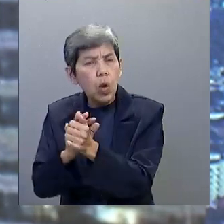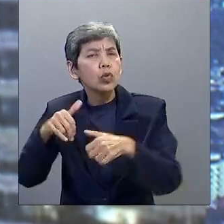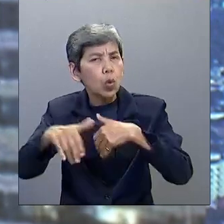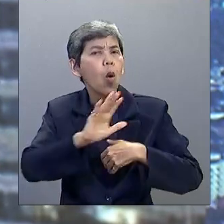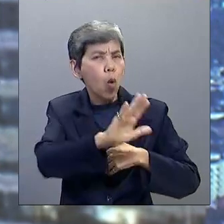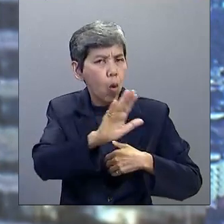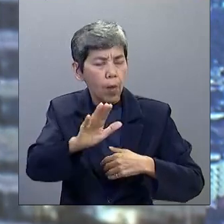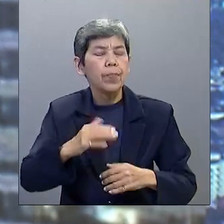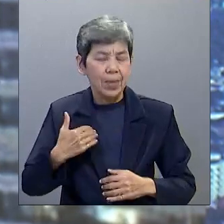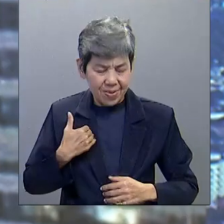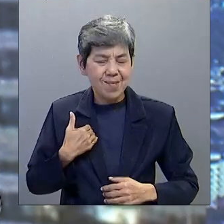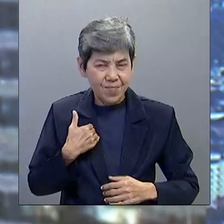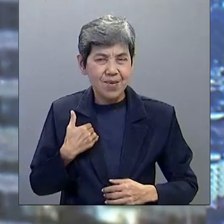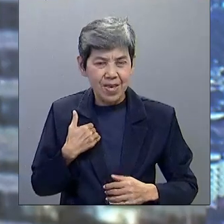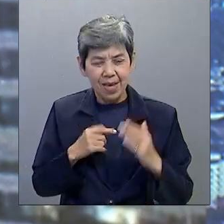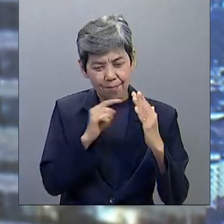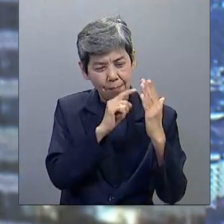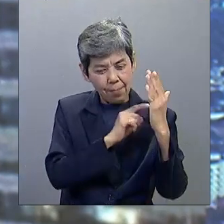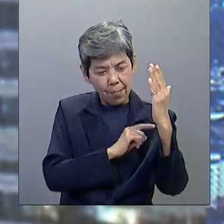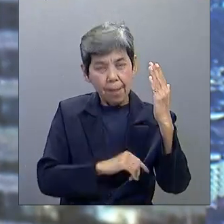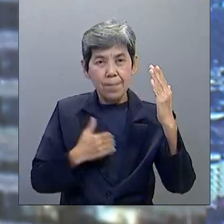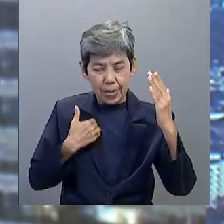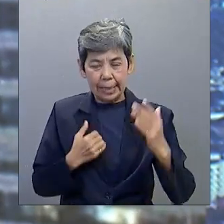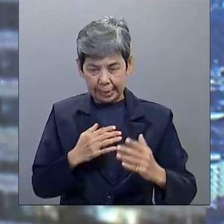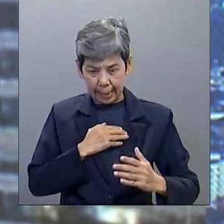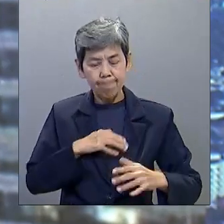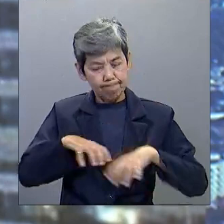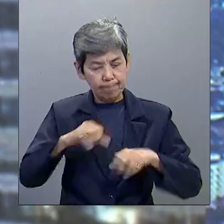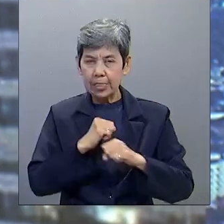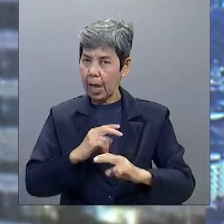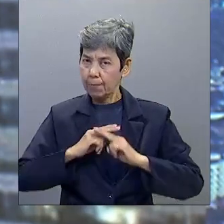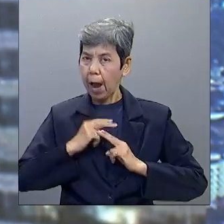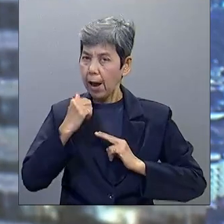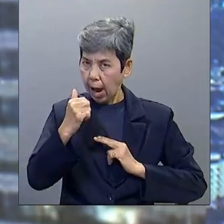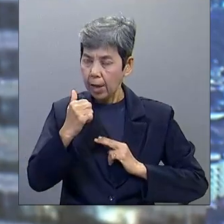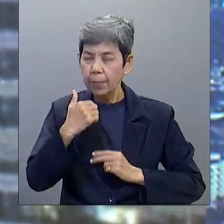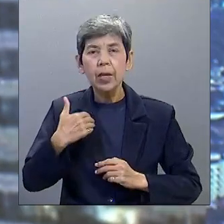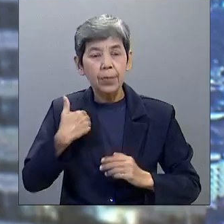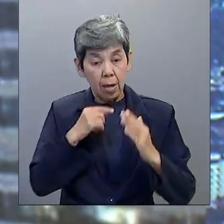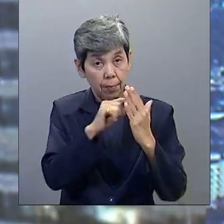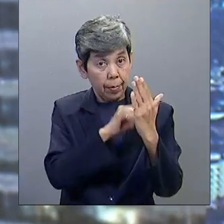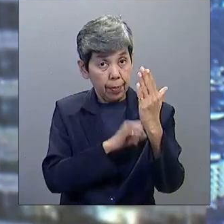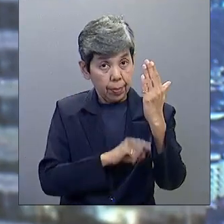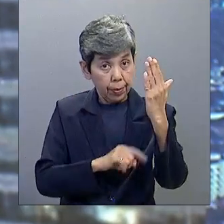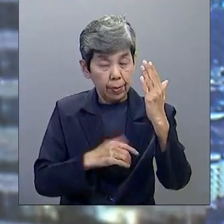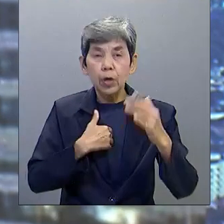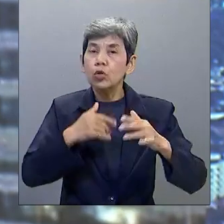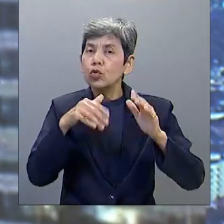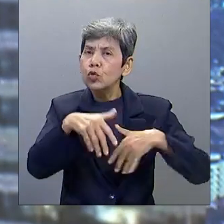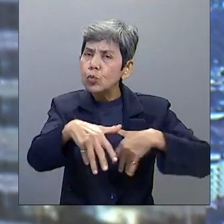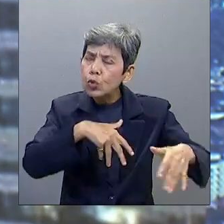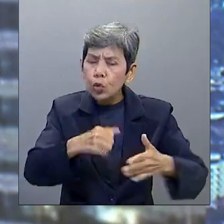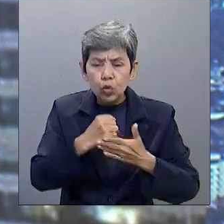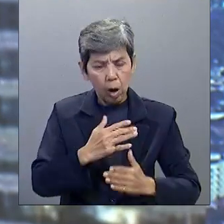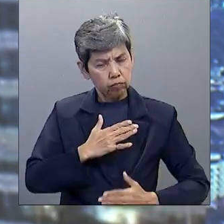เองก็เริ่มมีหลากหลายท้องถิ่นนะคะที่ดูแลตัวเองได้อย่างเช่นแบบ บางท้องถิ่นก็มีแบบชุมชนในการดูแ